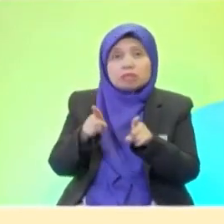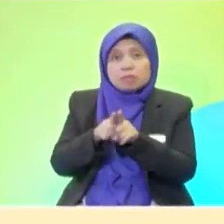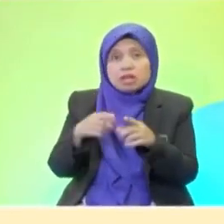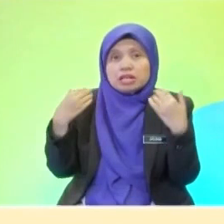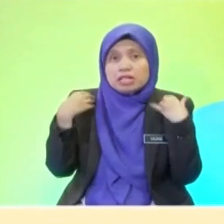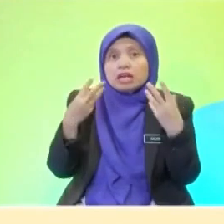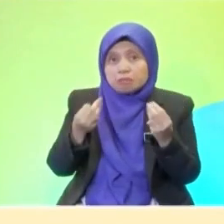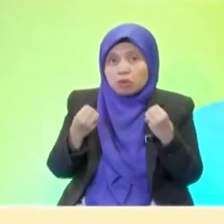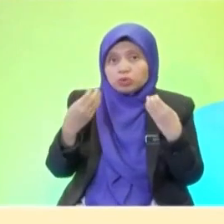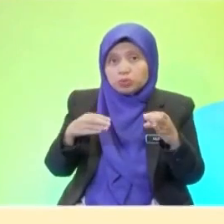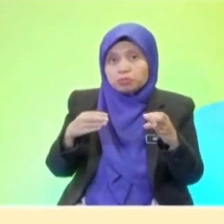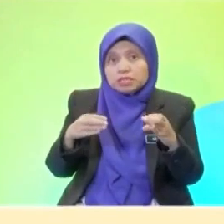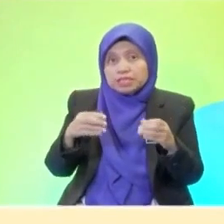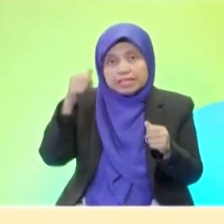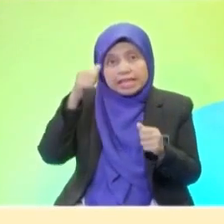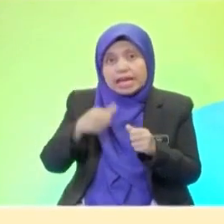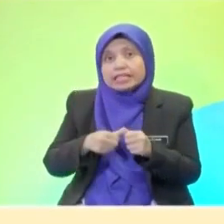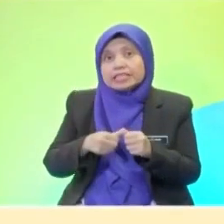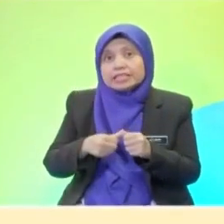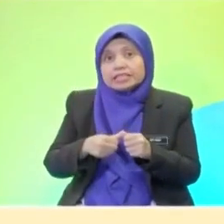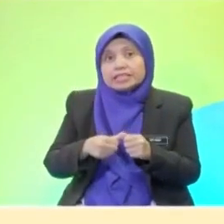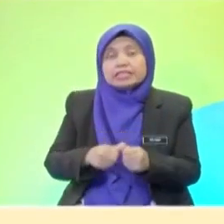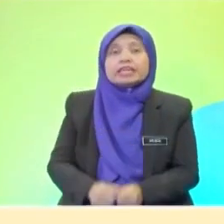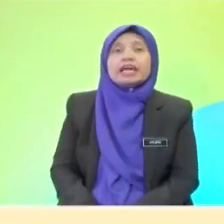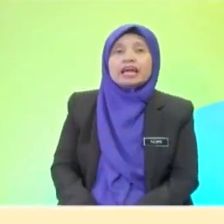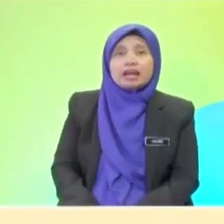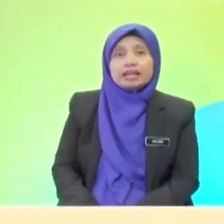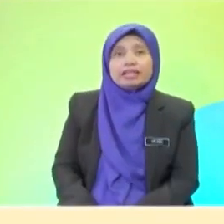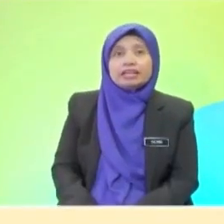Nak coba yang ingat audio tadi ada oh pantai